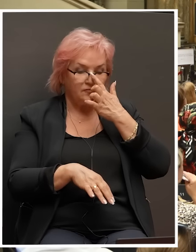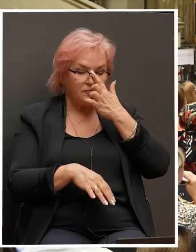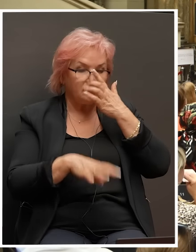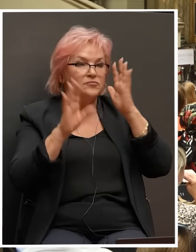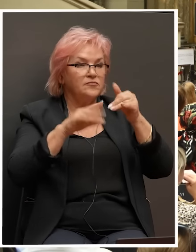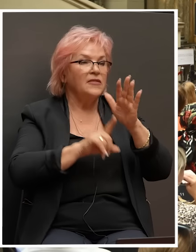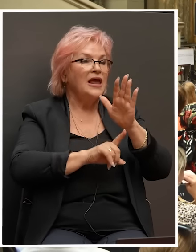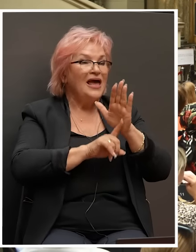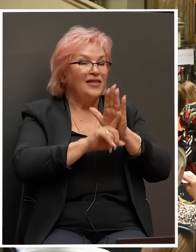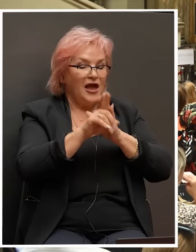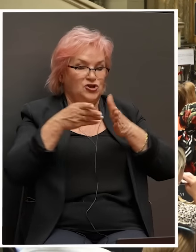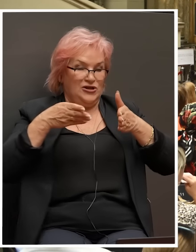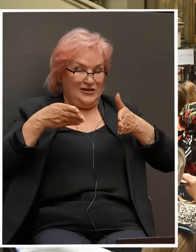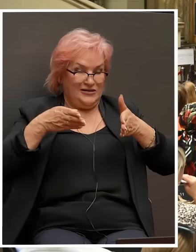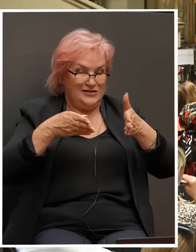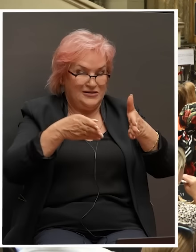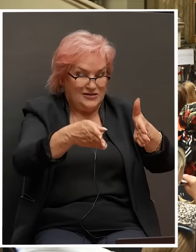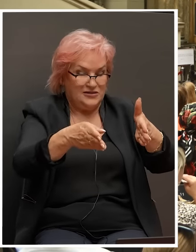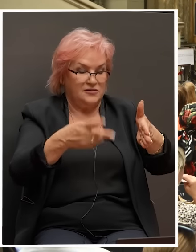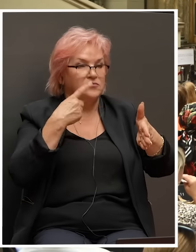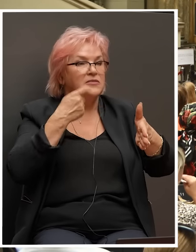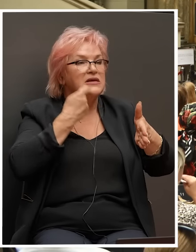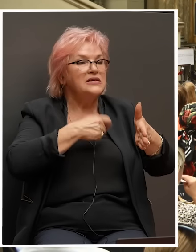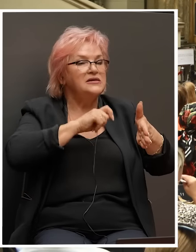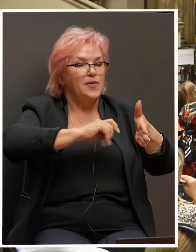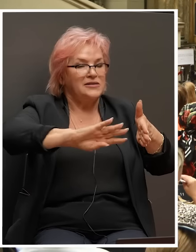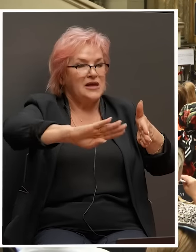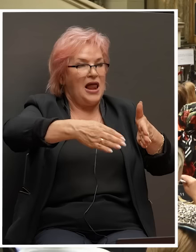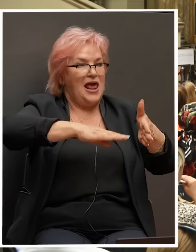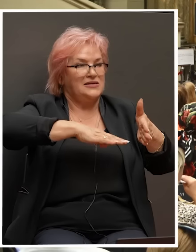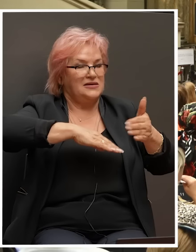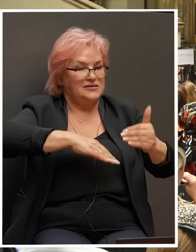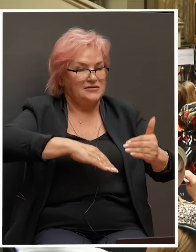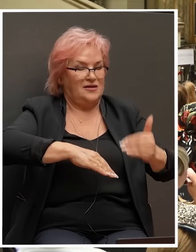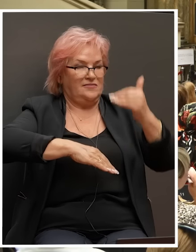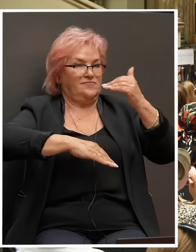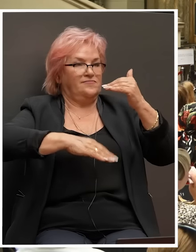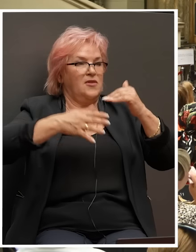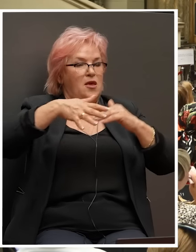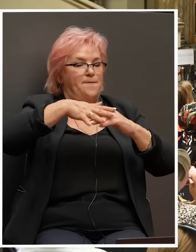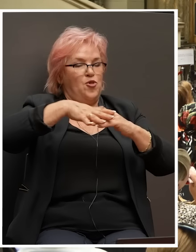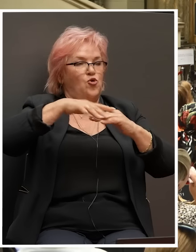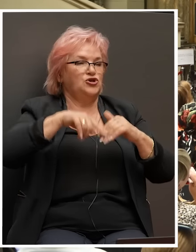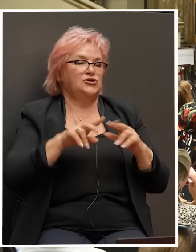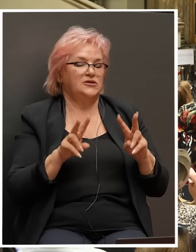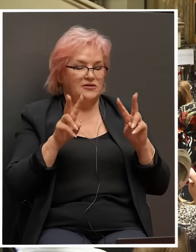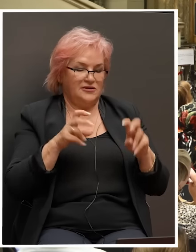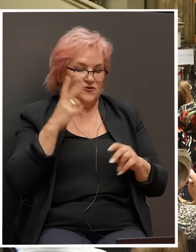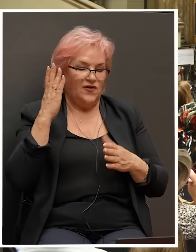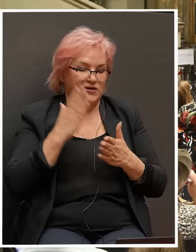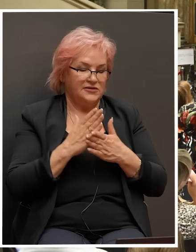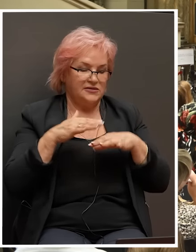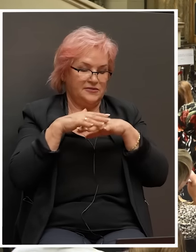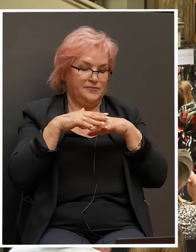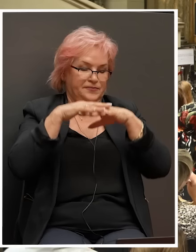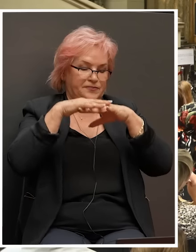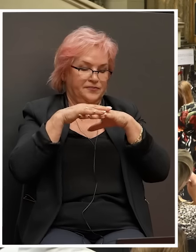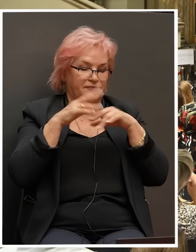начали Страда Феличи над испанской лестницей. Маленькая площадь, которая называется, ну вот на этой схеме